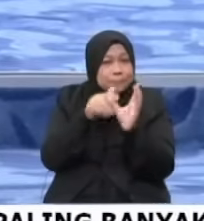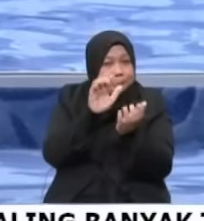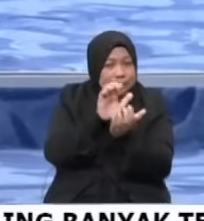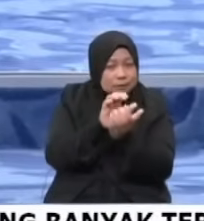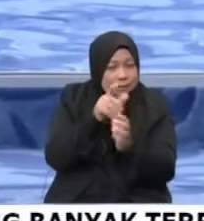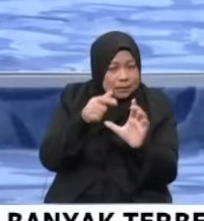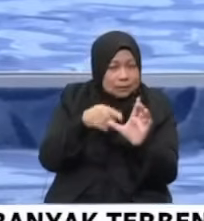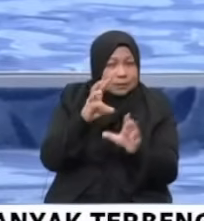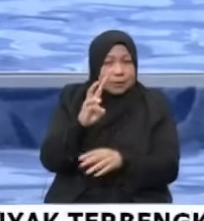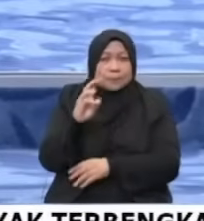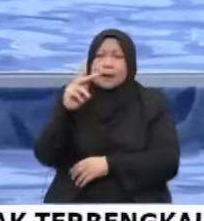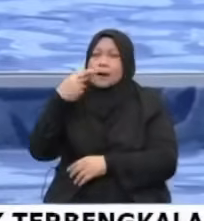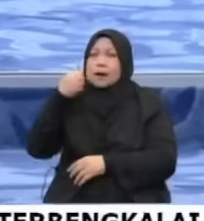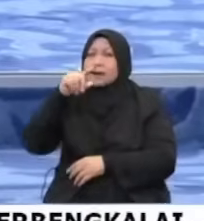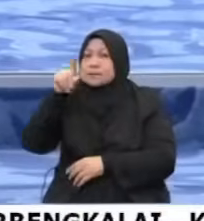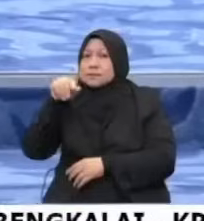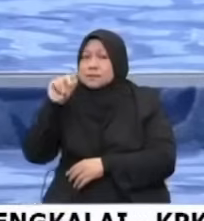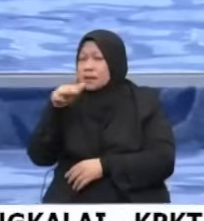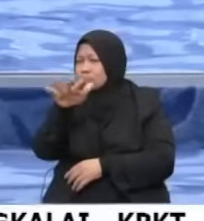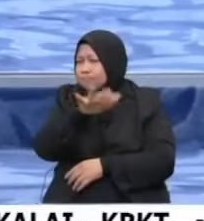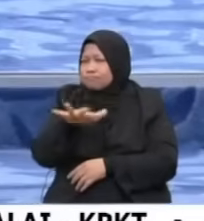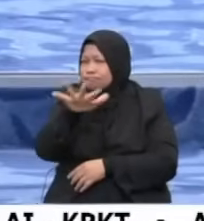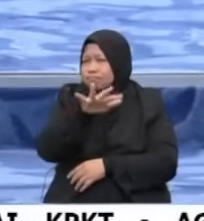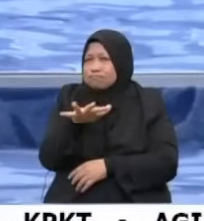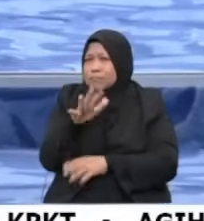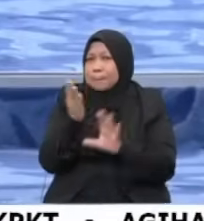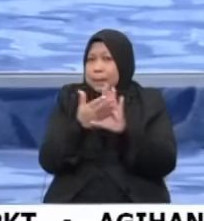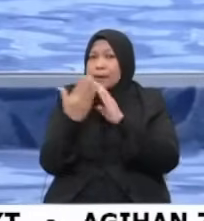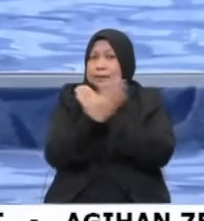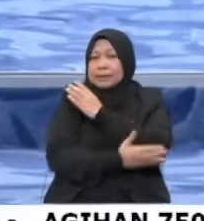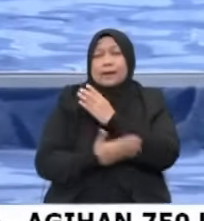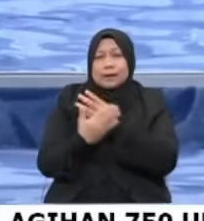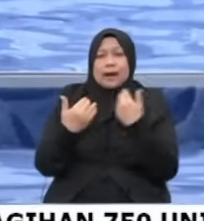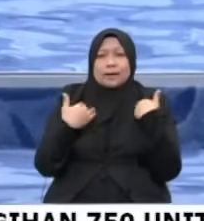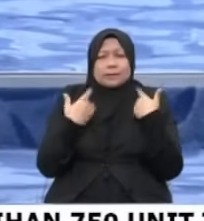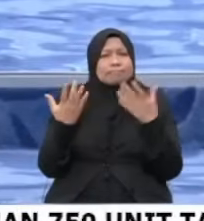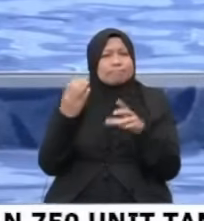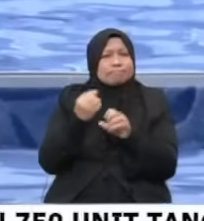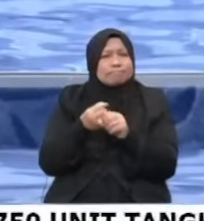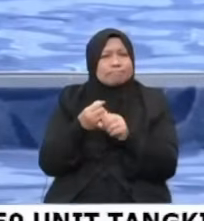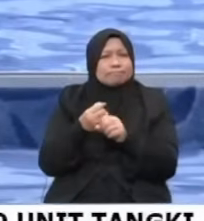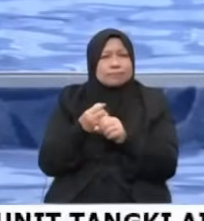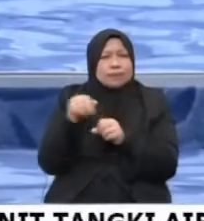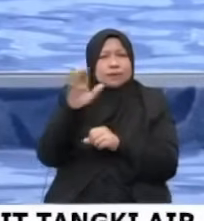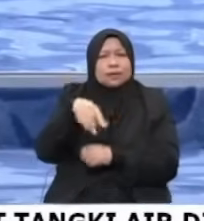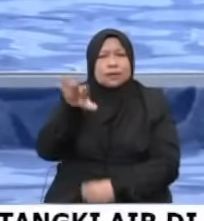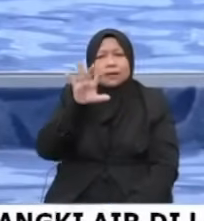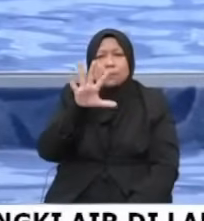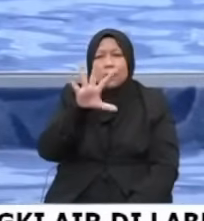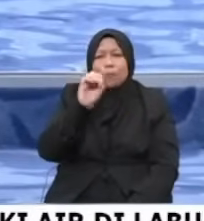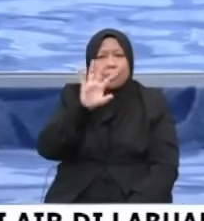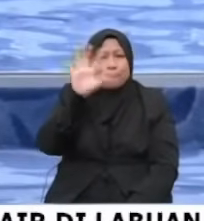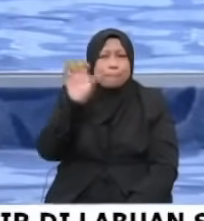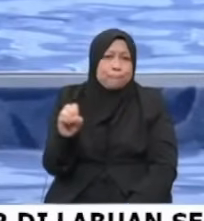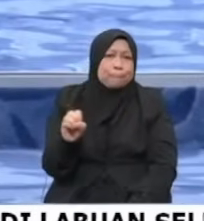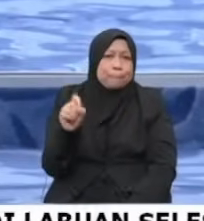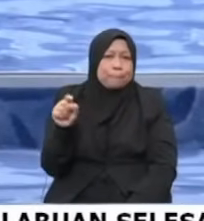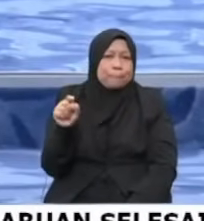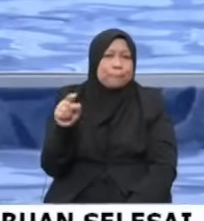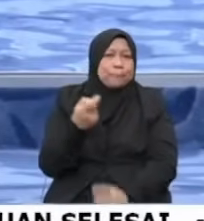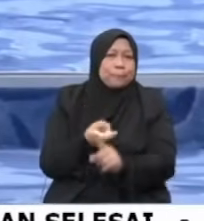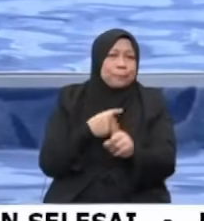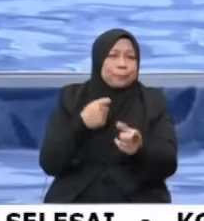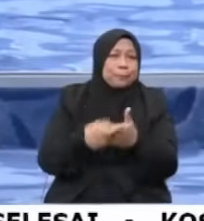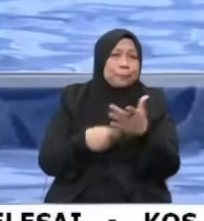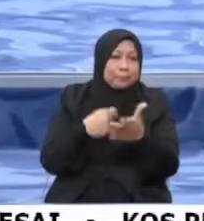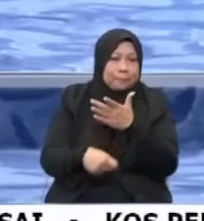negara Malaysia Khazanah yang purata memperolehi hasil sekit 50% daripada